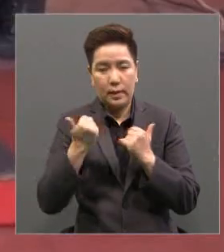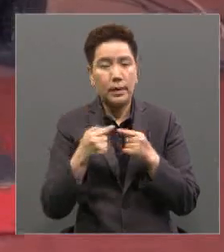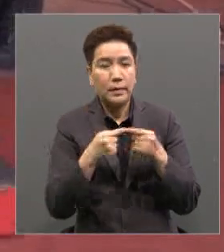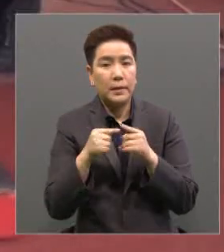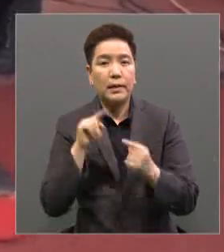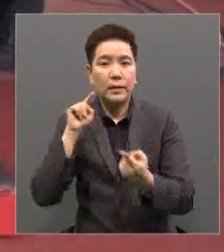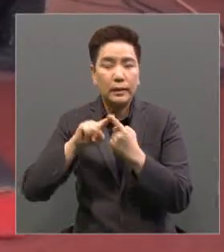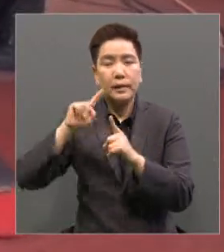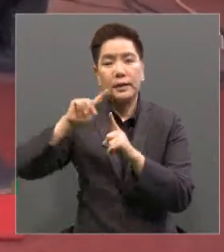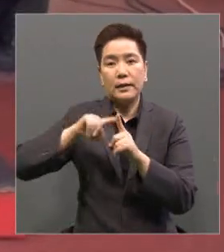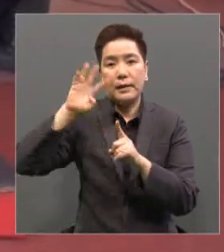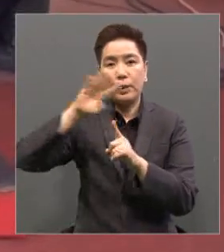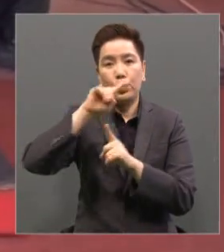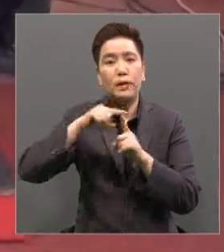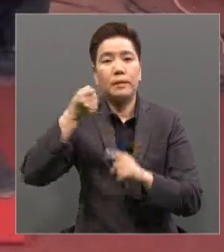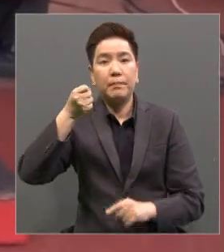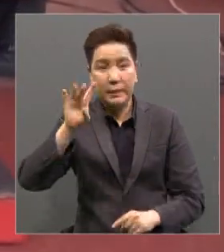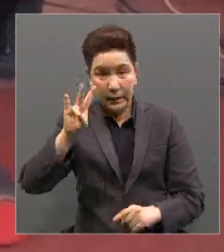จนถึงวันที่ 17เมษายนนี้นะครับ